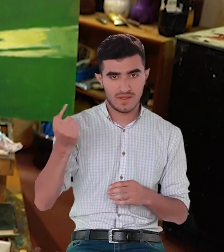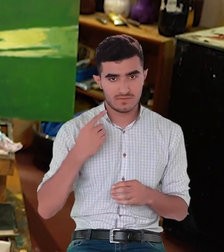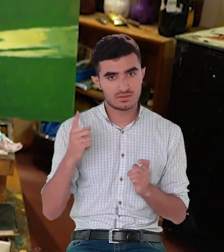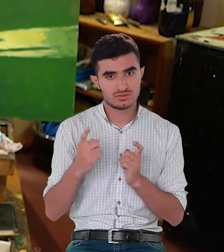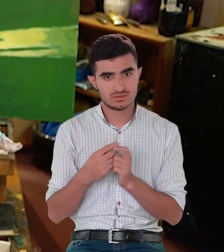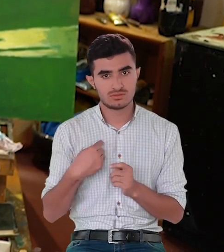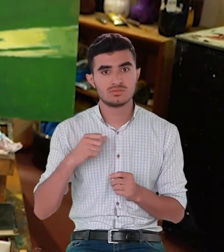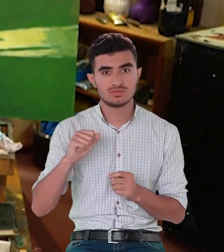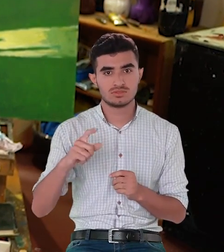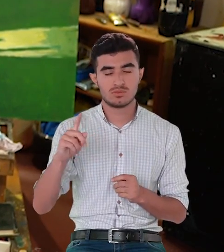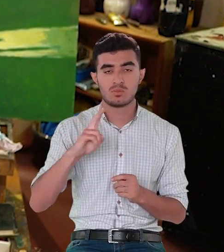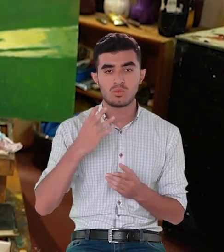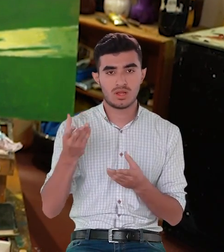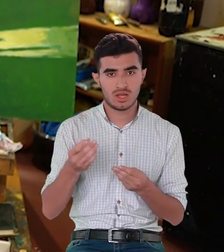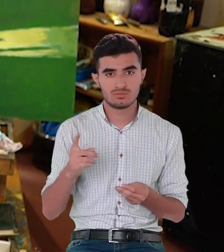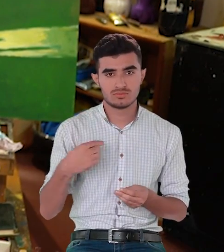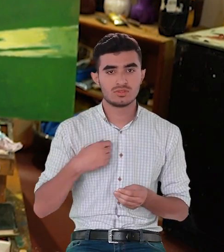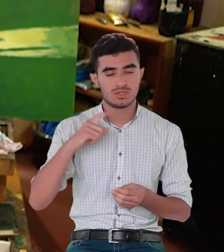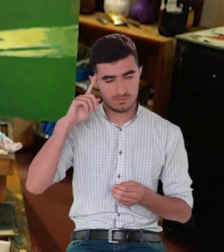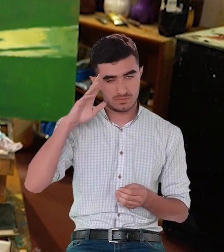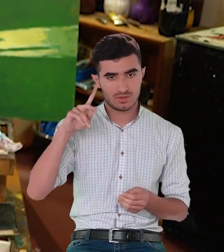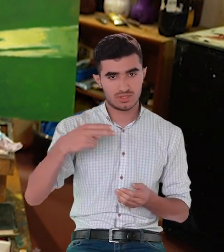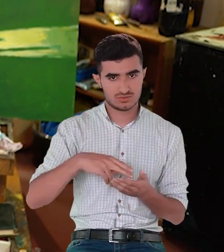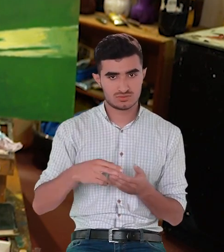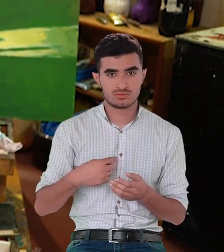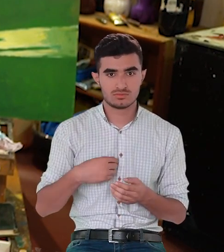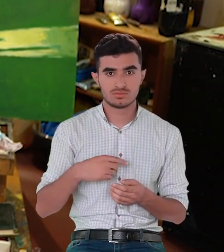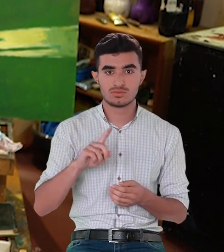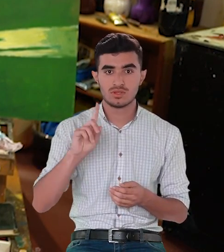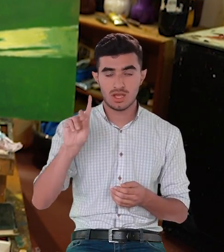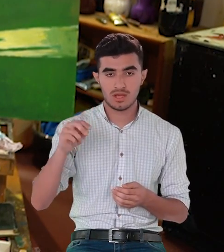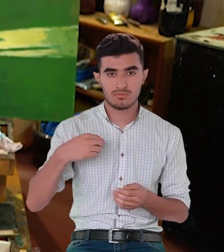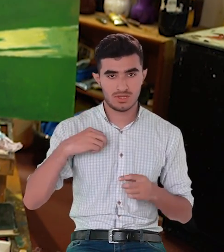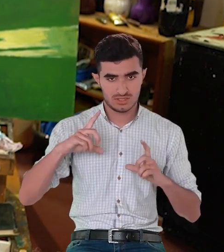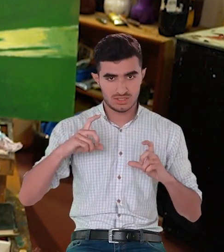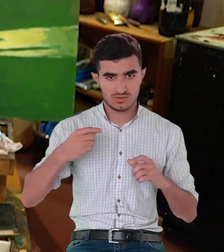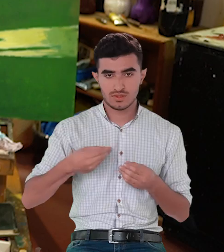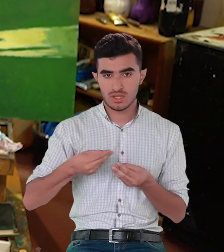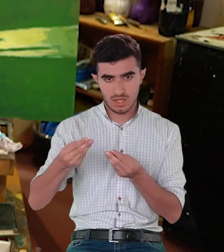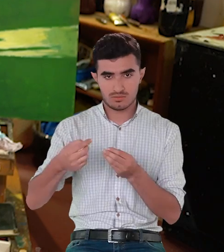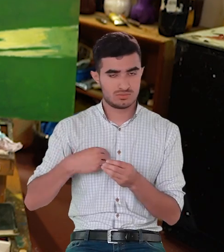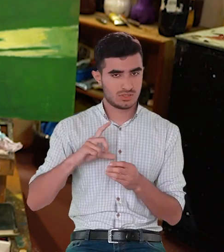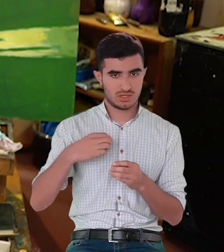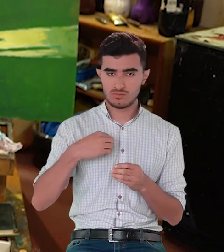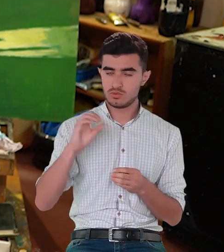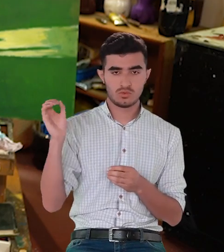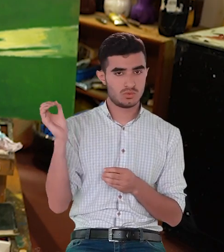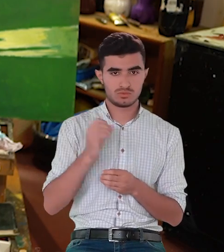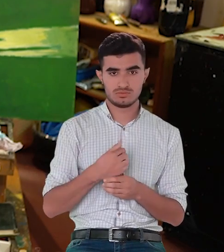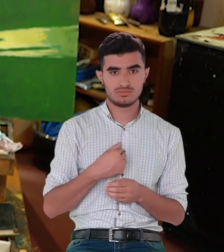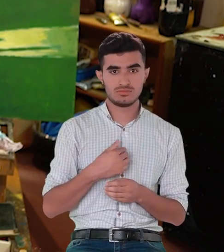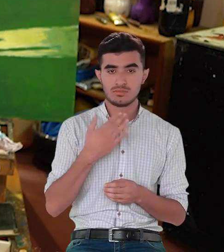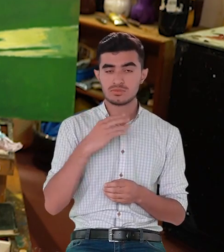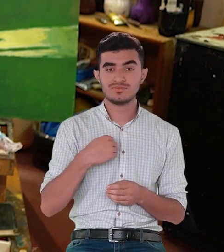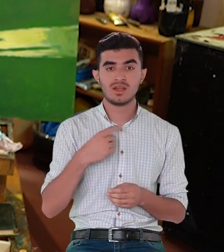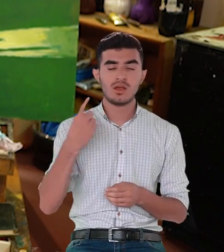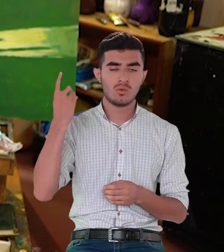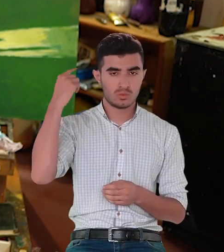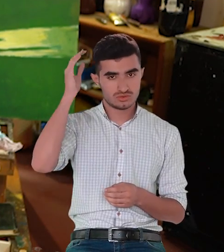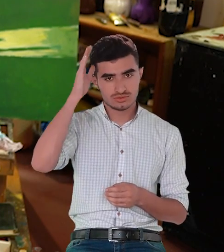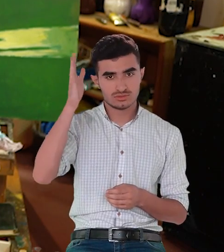کو ہیڈ آف دی ڈپارٹمنٹ بھی تھا، پروفیسر آرٹ بھی تھا. تو میرے پاس آئے تھے